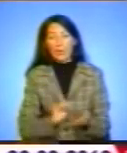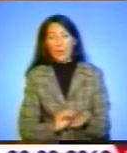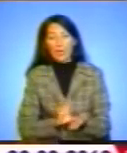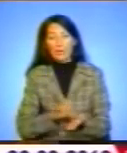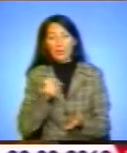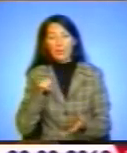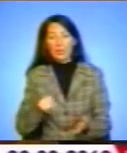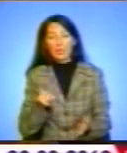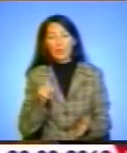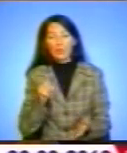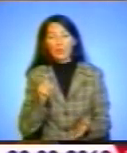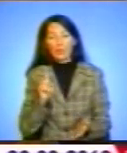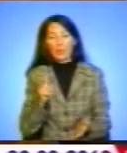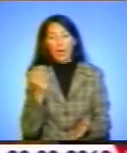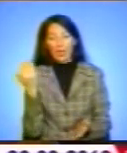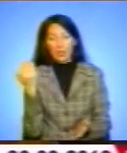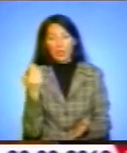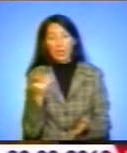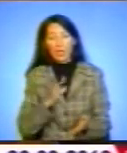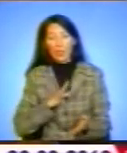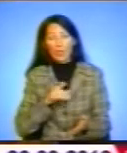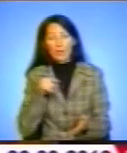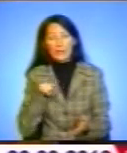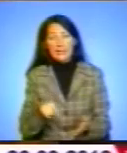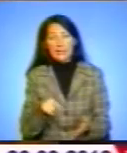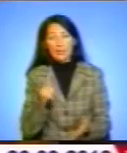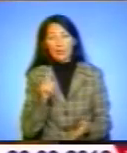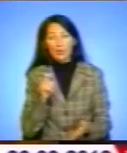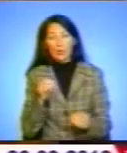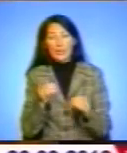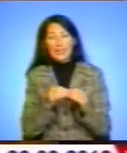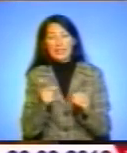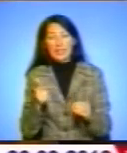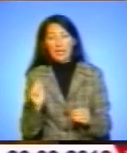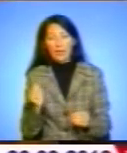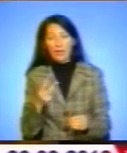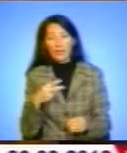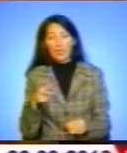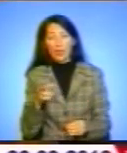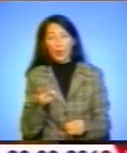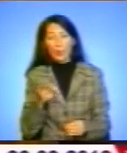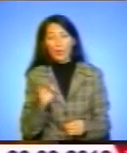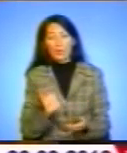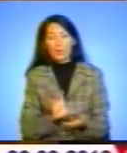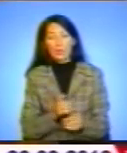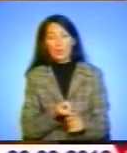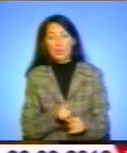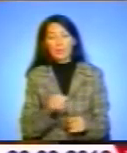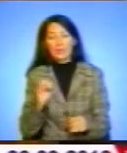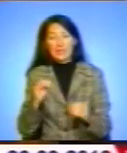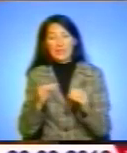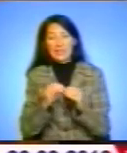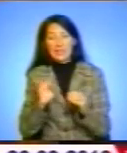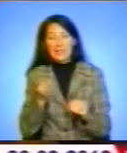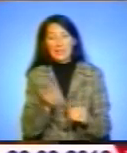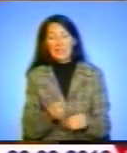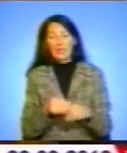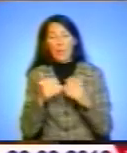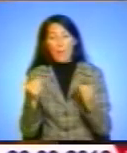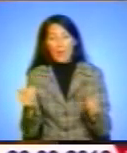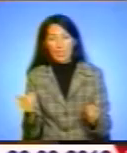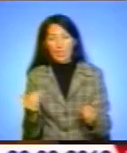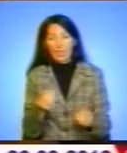1102 гривні, а до 1 червня вона становила 1110 гривень 20 копійок. Тобто це у 10 разів більше. І зараз